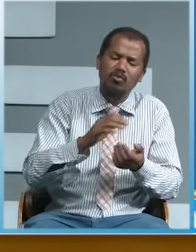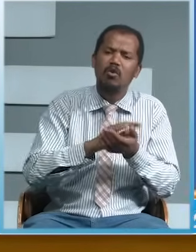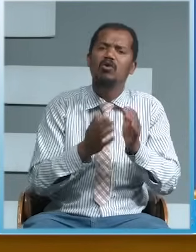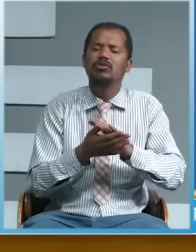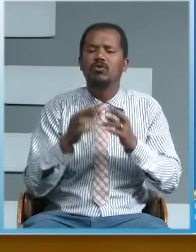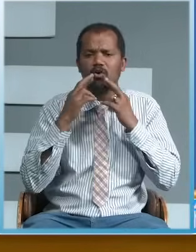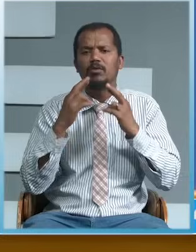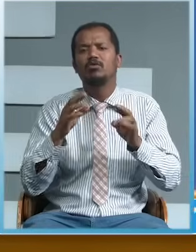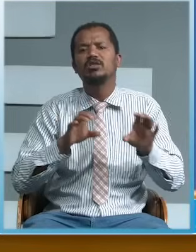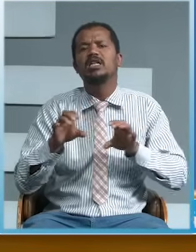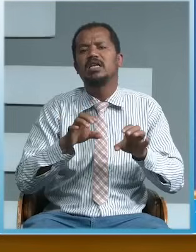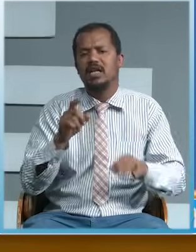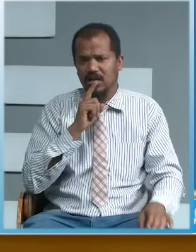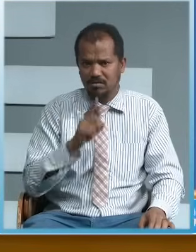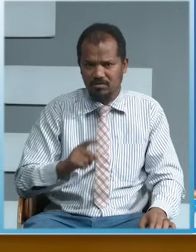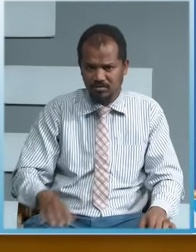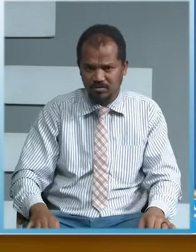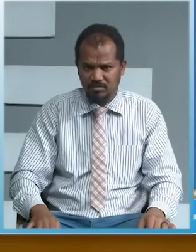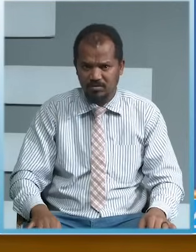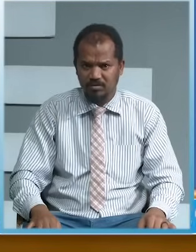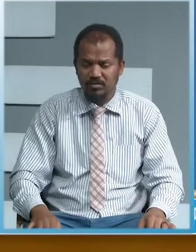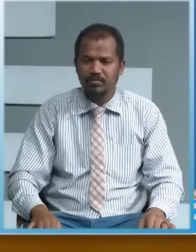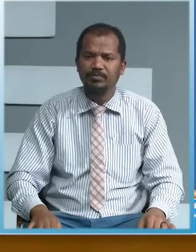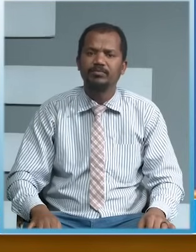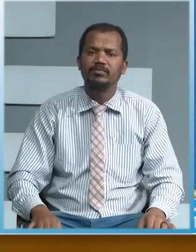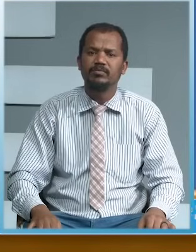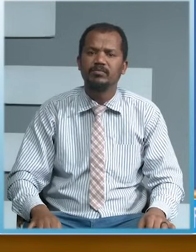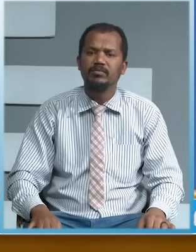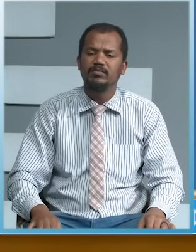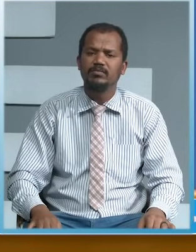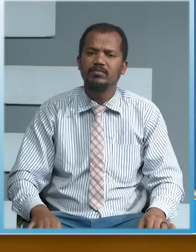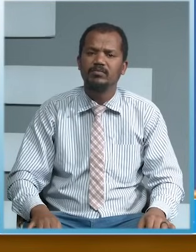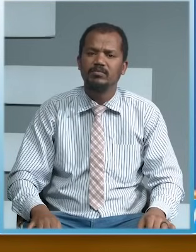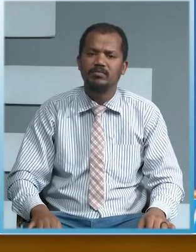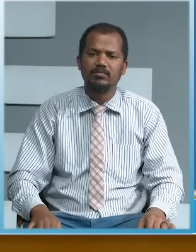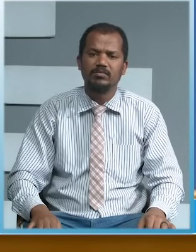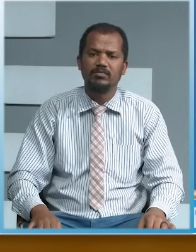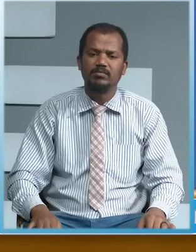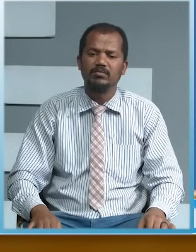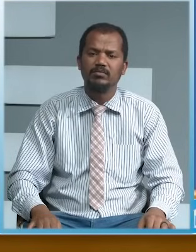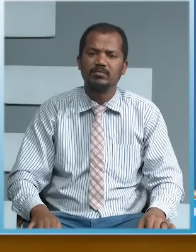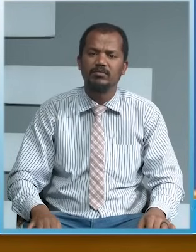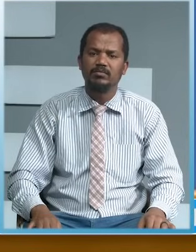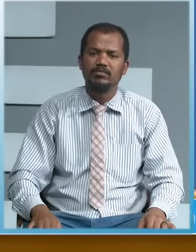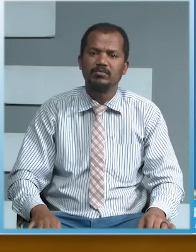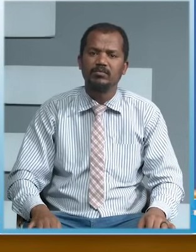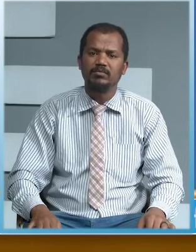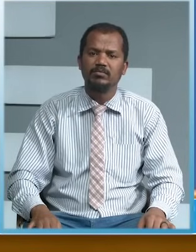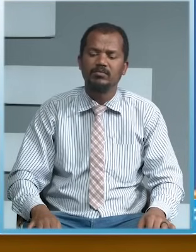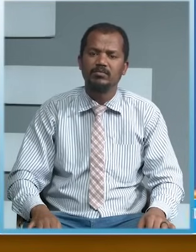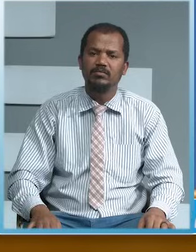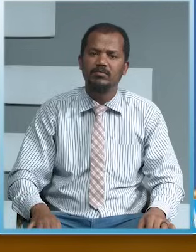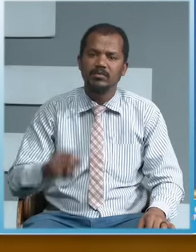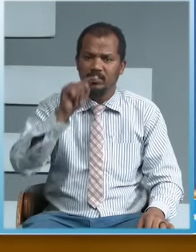እየቆሰሉ ስለመሆናቸው ሪፖርት እየተደረገ ነው። Hundreds of girls and boys are reportedly being killed or injured every